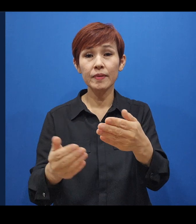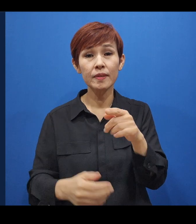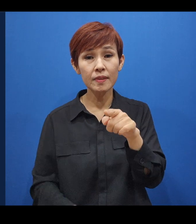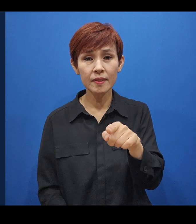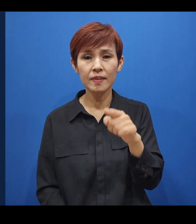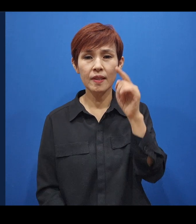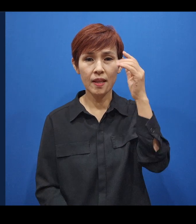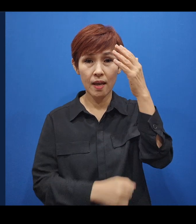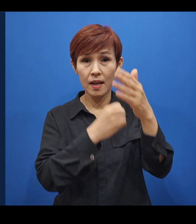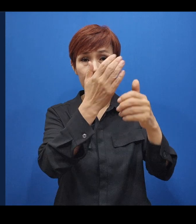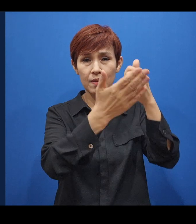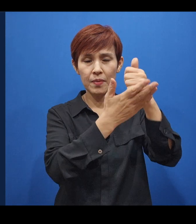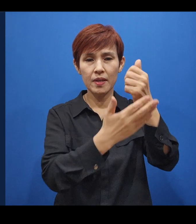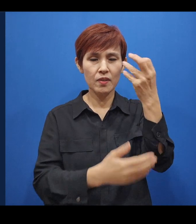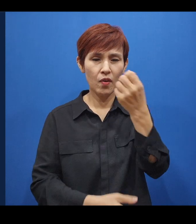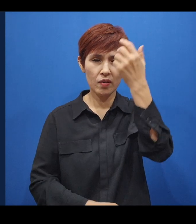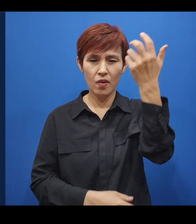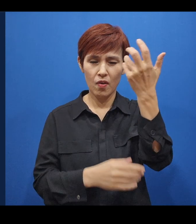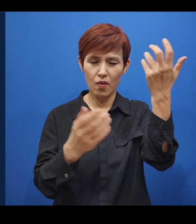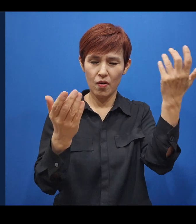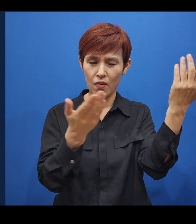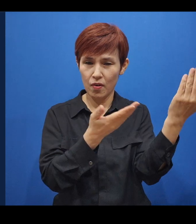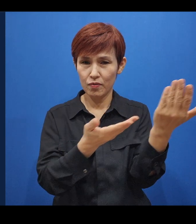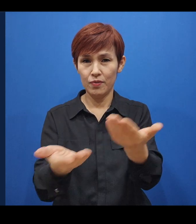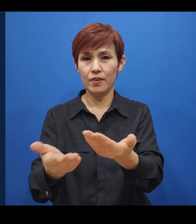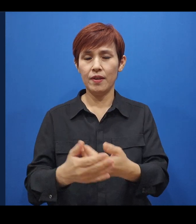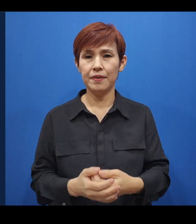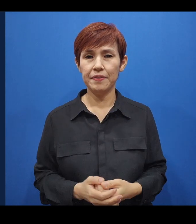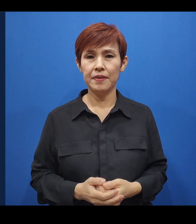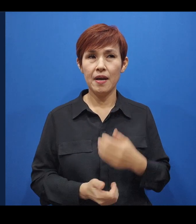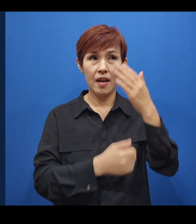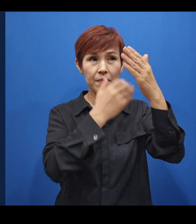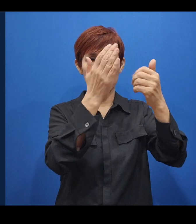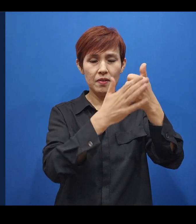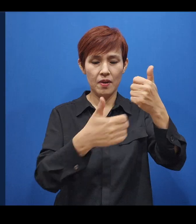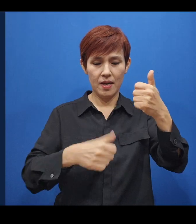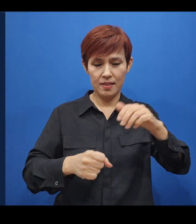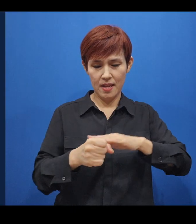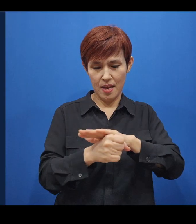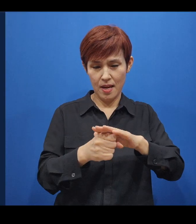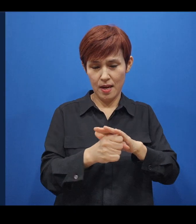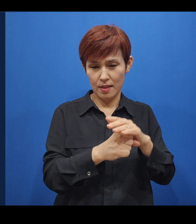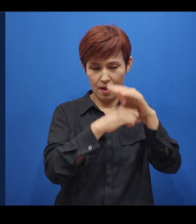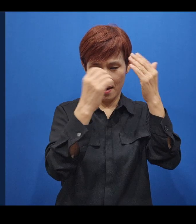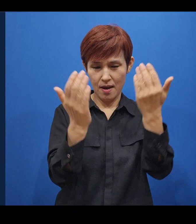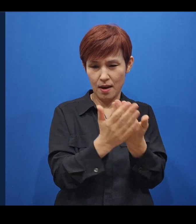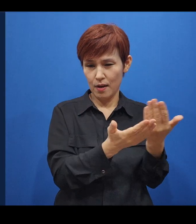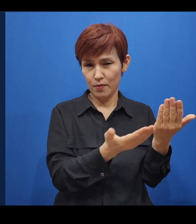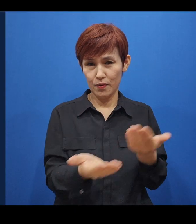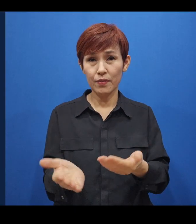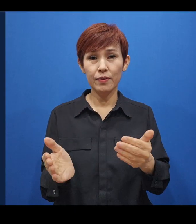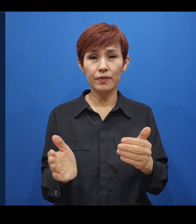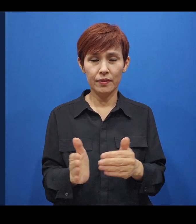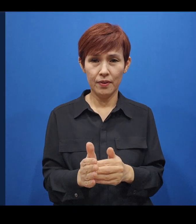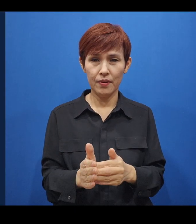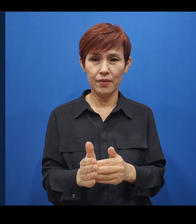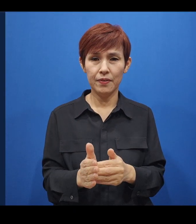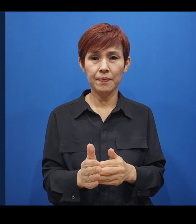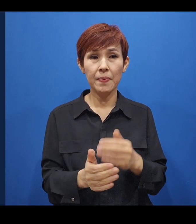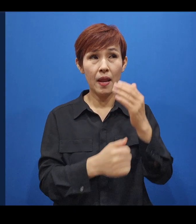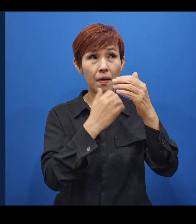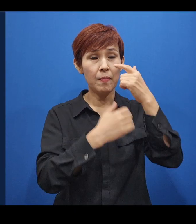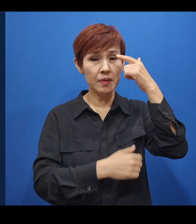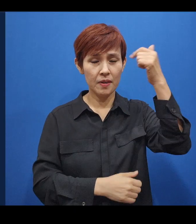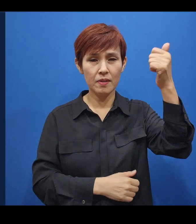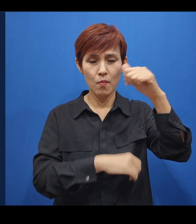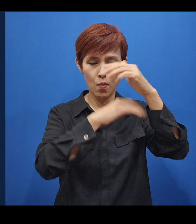하나님이 성령을 한량없이 주심이라. 아버지께서 아들을 사랑하사 만물을 다 그의 손에 주셨으니. 아버지께서